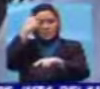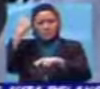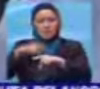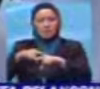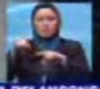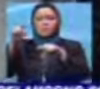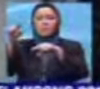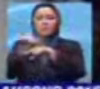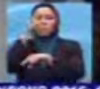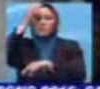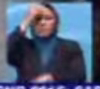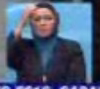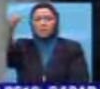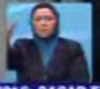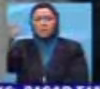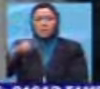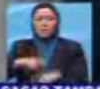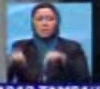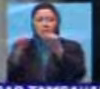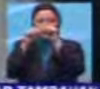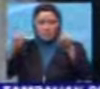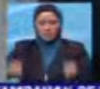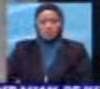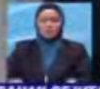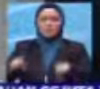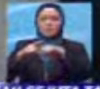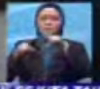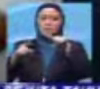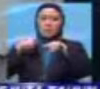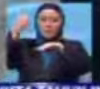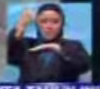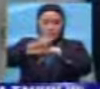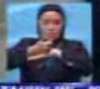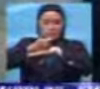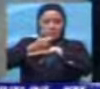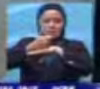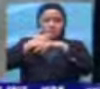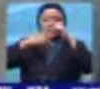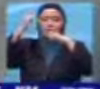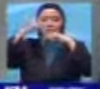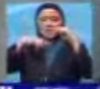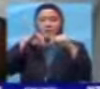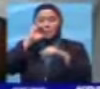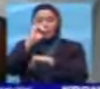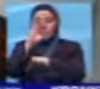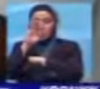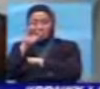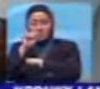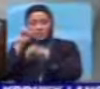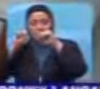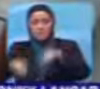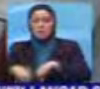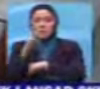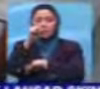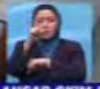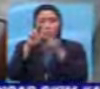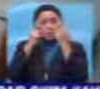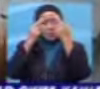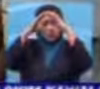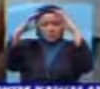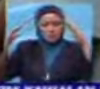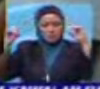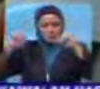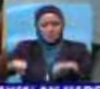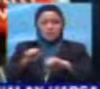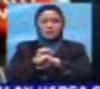ia menggunakan konsep sistem binaan berindustri IBS yang membolehkan satu unit rumah disiapkan dalam tempoh hanya